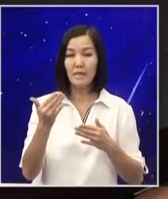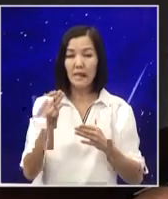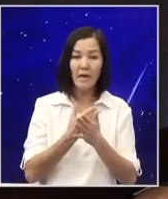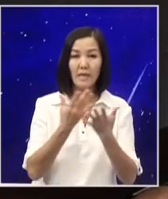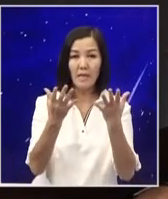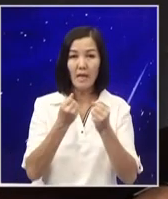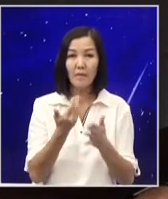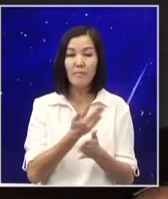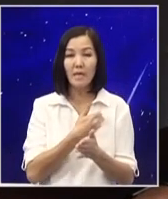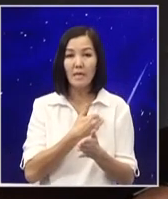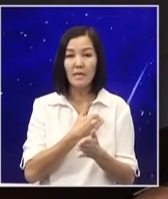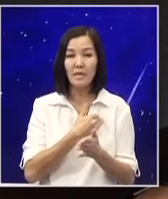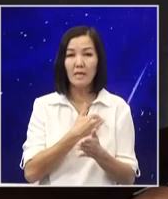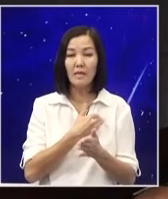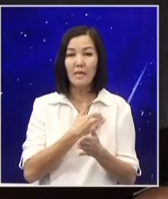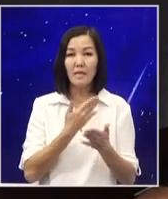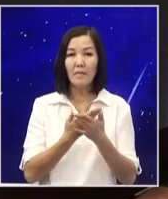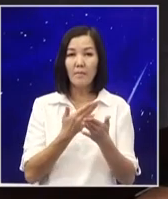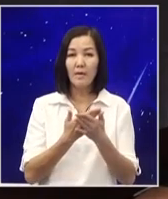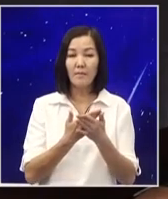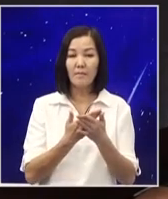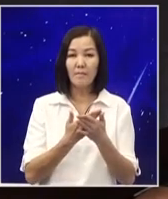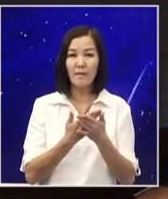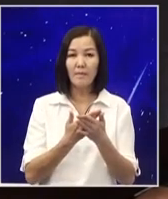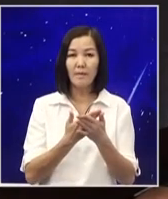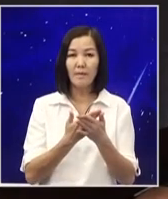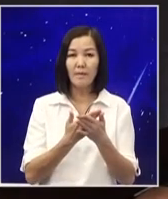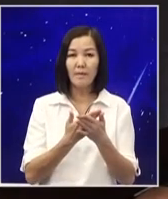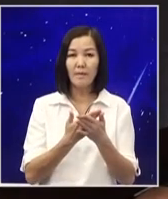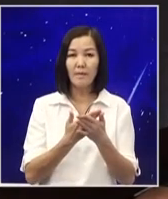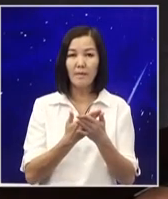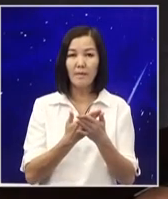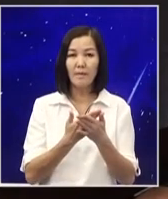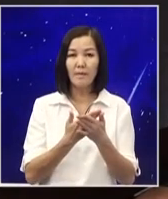Бәрін. Мына завещание даже копия емес, подлинный.